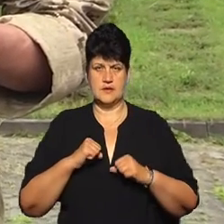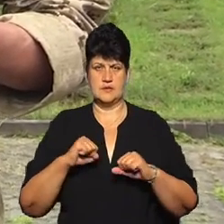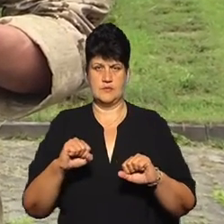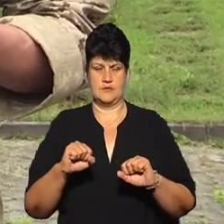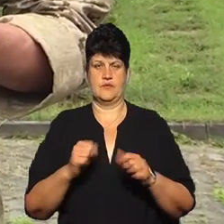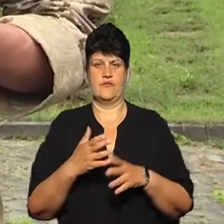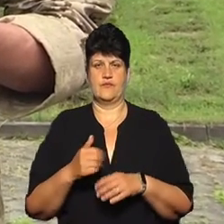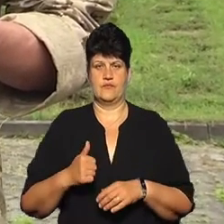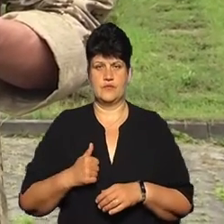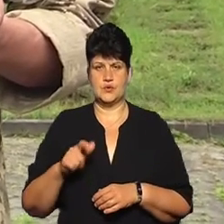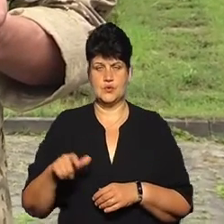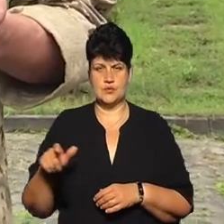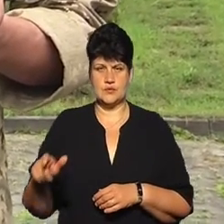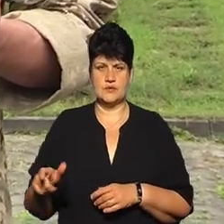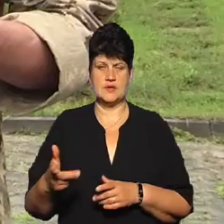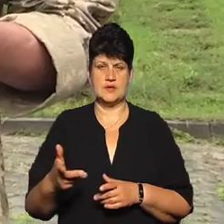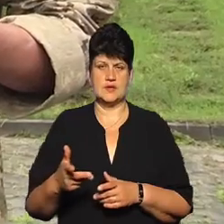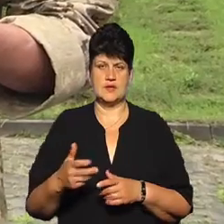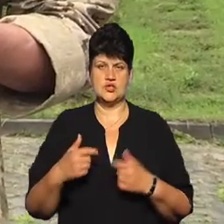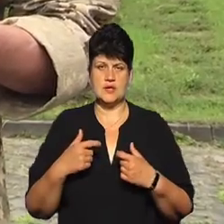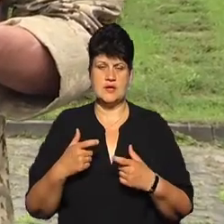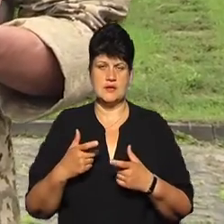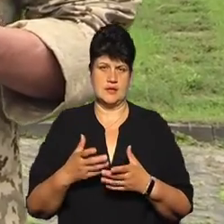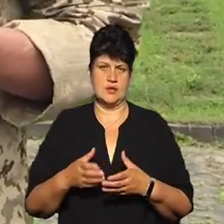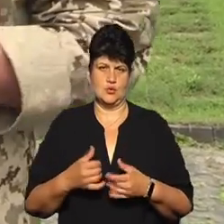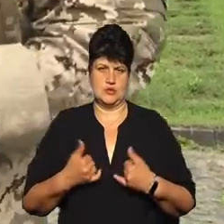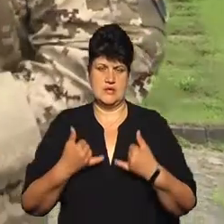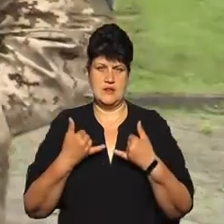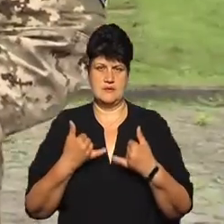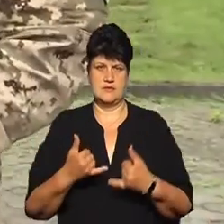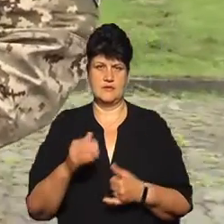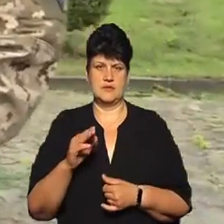воїнів, чинами яких уславлений Володимир Трезуб.